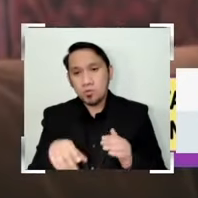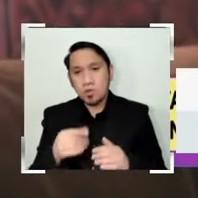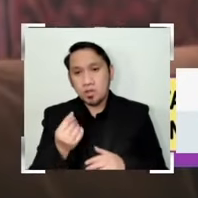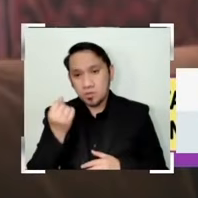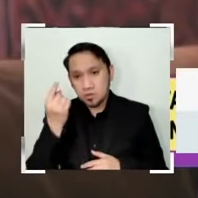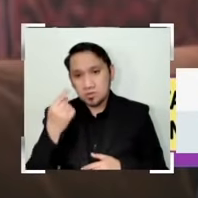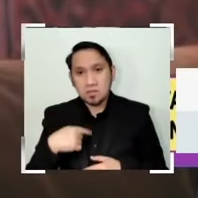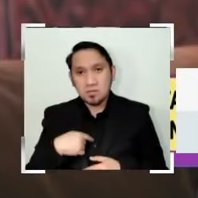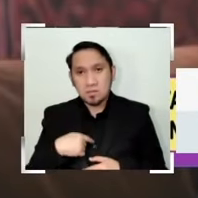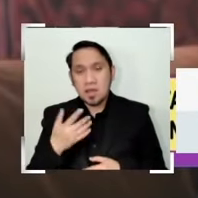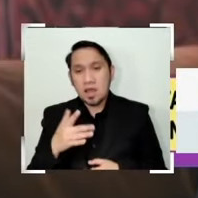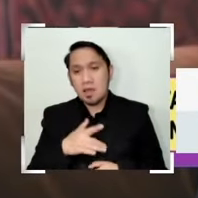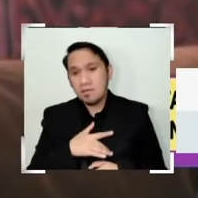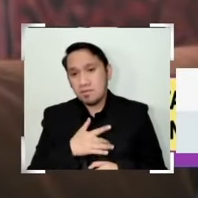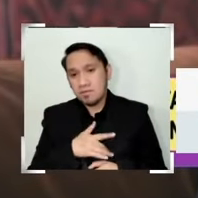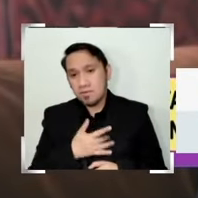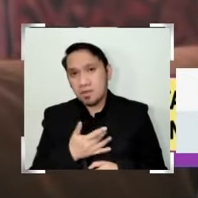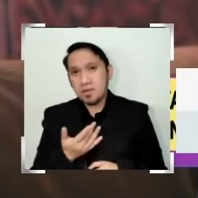felt